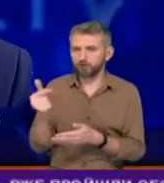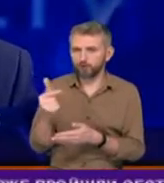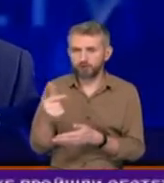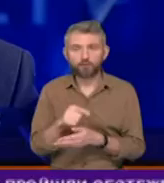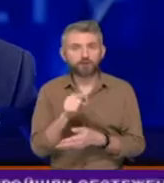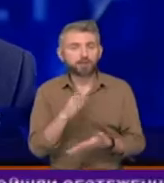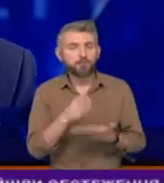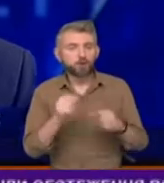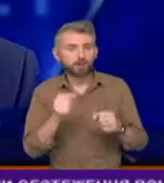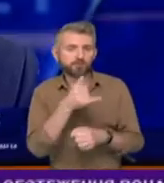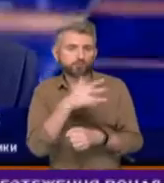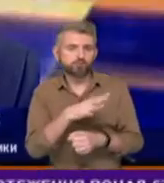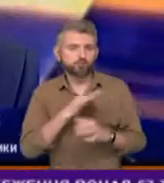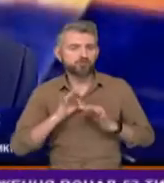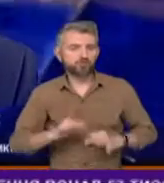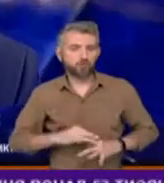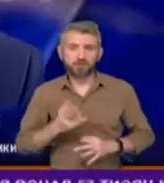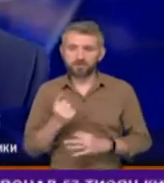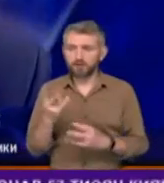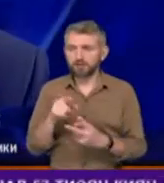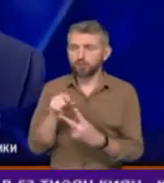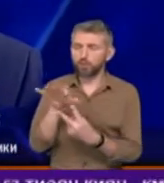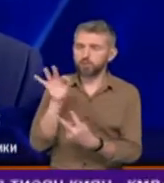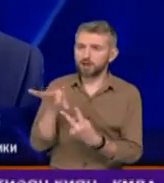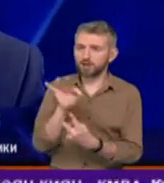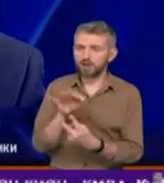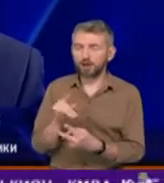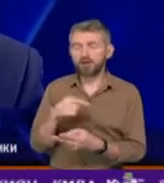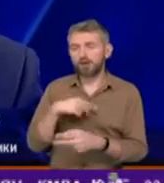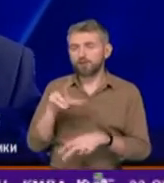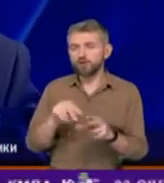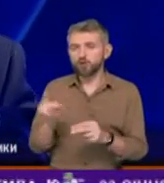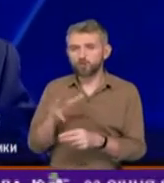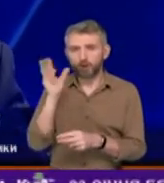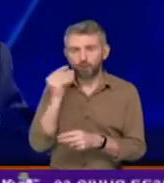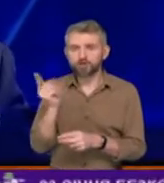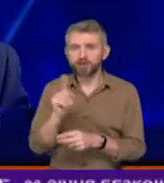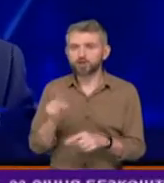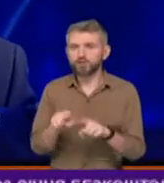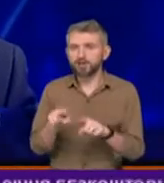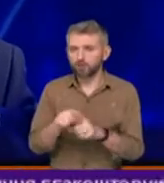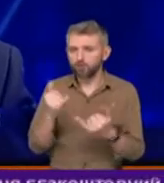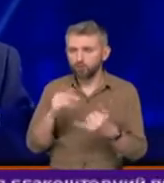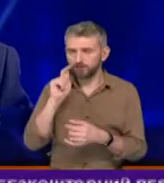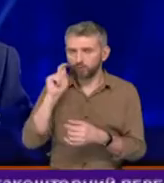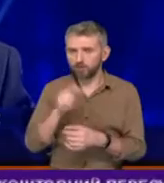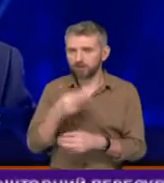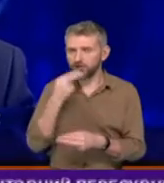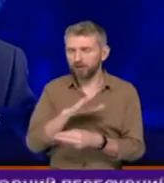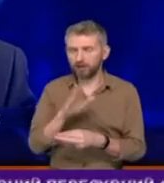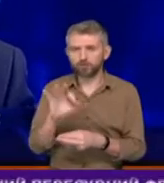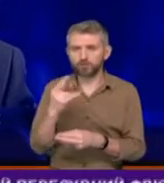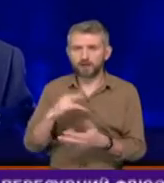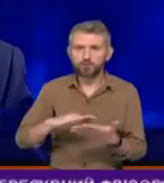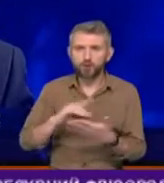тільки не можуть бути чиновниками. Так, щось одне треба прийти їм обирати. А так, я вважаю, що враховуючи те, що все ж таки сьогодні Україна не в кращому